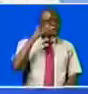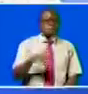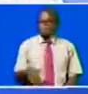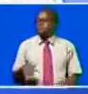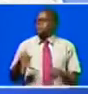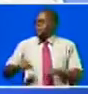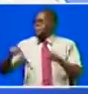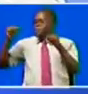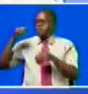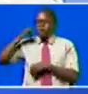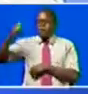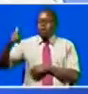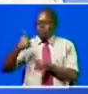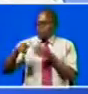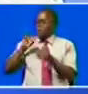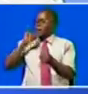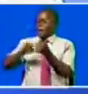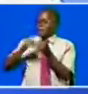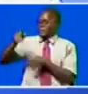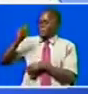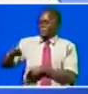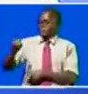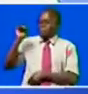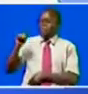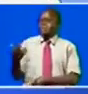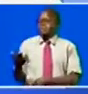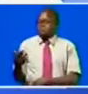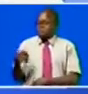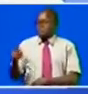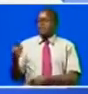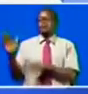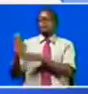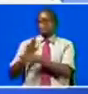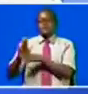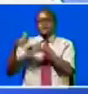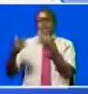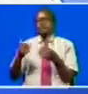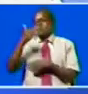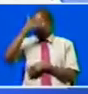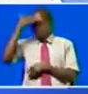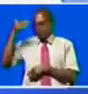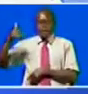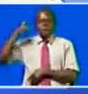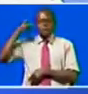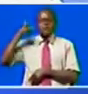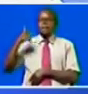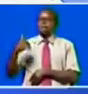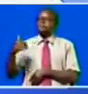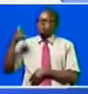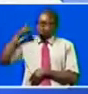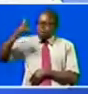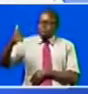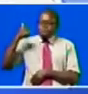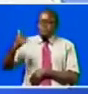wako anaweza kuwa anakupigia simu na mume wako yuko hapo. Si lazima ashike simu, pengine unaweza kuwa kwa bafuni ama umesahau simu na pengine wamepiga karibu mara mbili, tatu, nne.